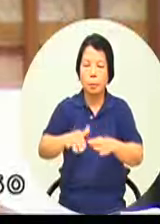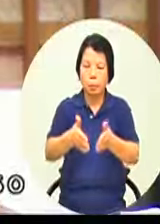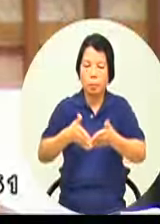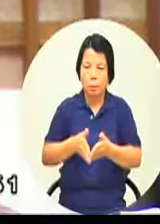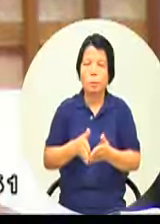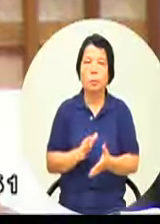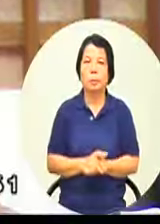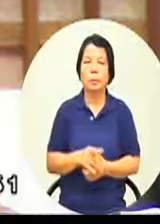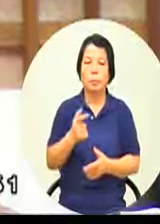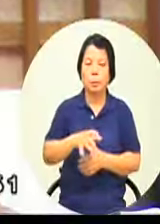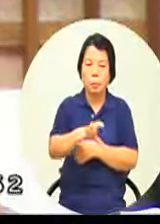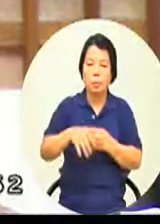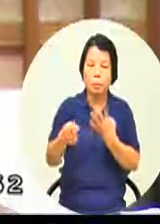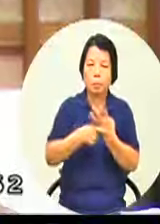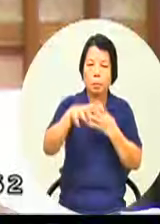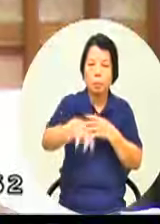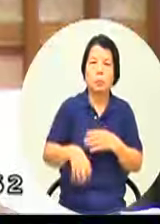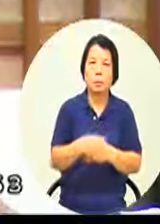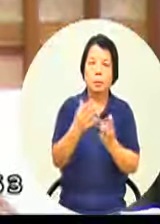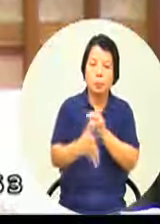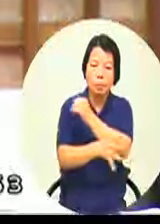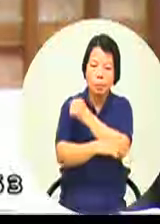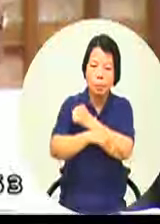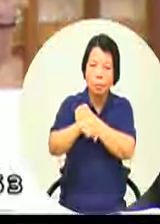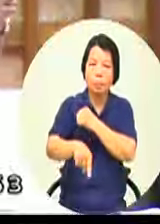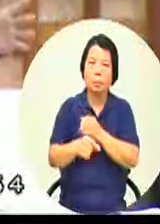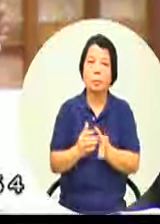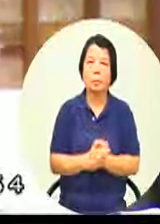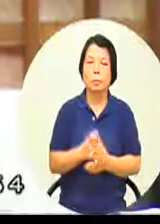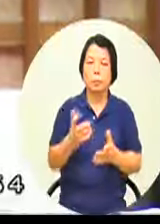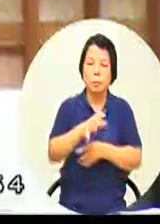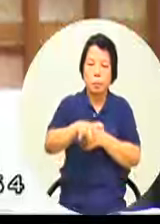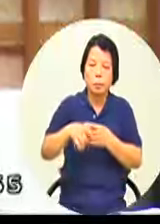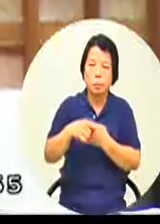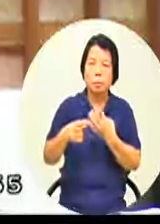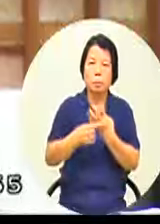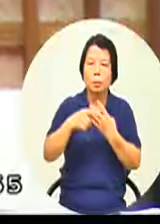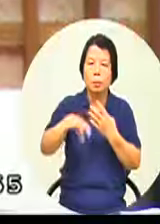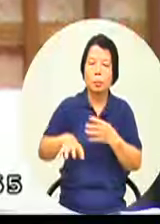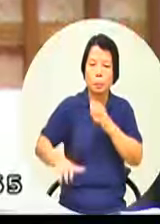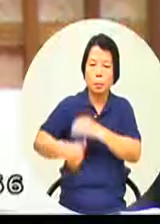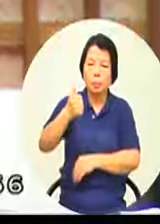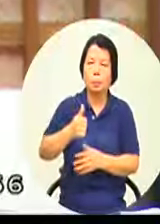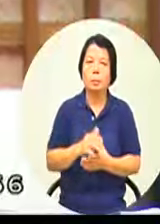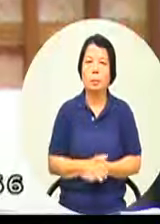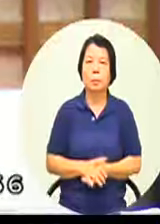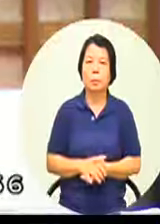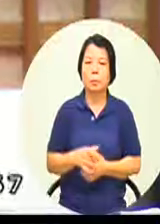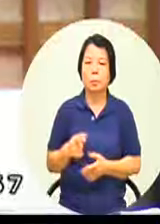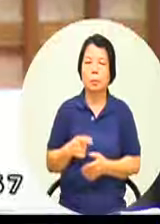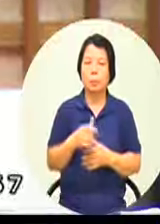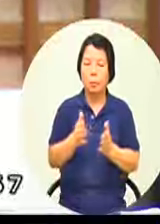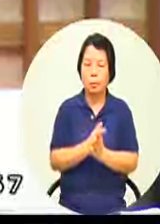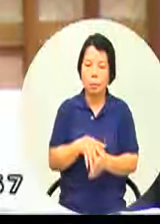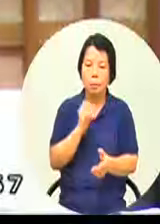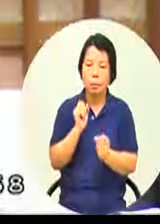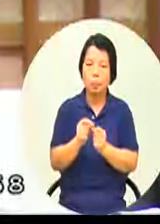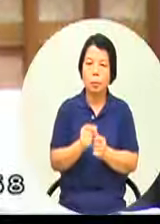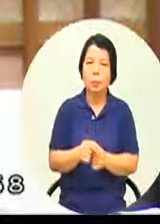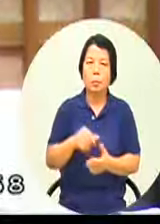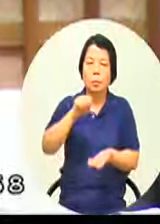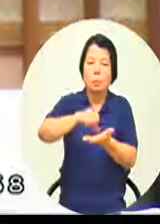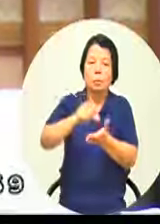们农业局，你基本的是在我们农业大县里面的局长，那我们来讲，我们产销价是多